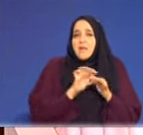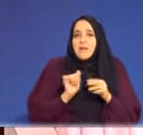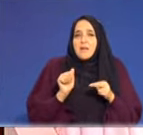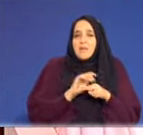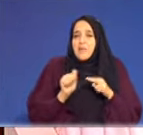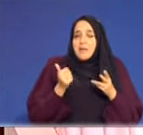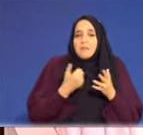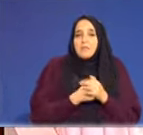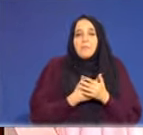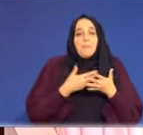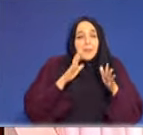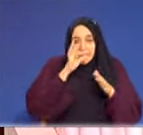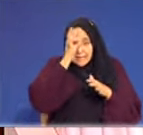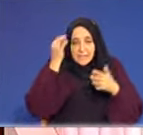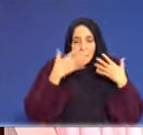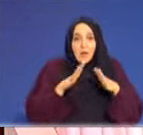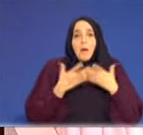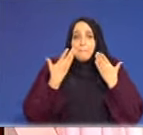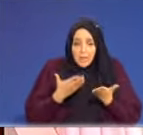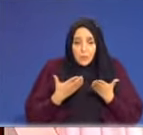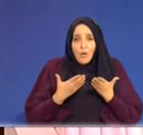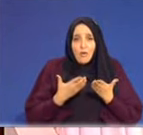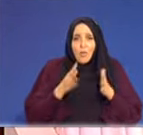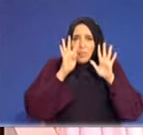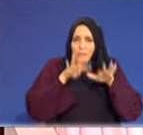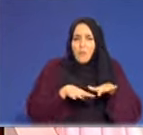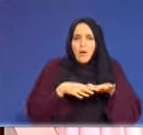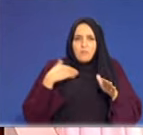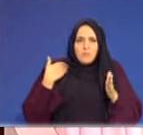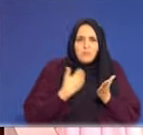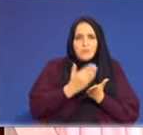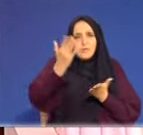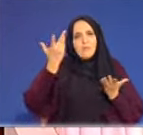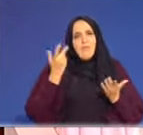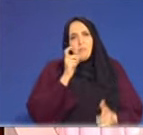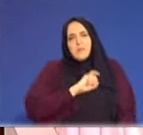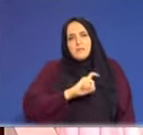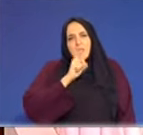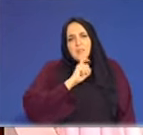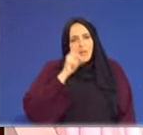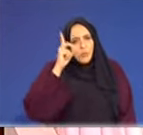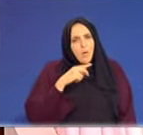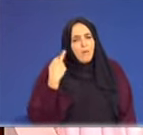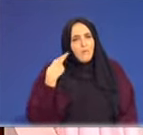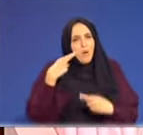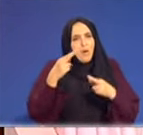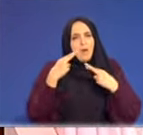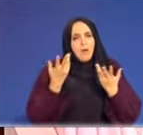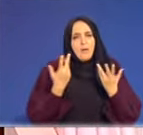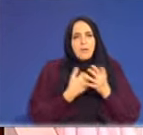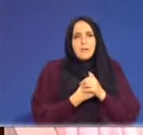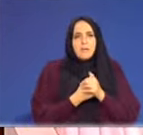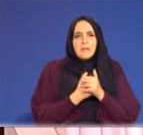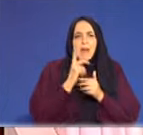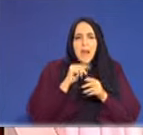والباقي والباقي ندار الكوستا انتهى 9 شهور، 9 شهور ومازال هو صاحب حقوق. نعم. وكان في